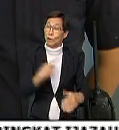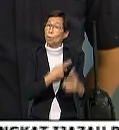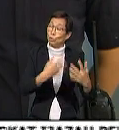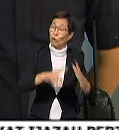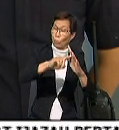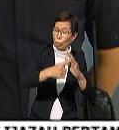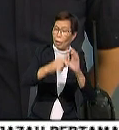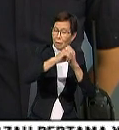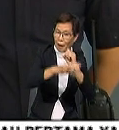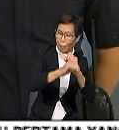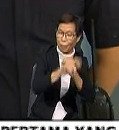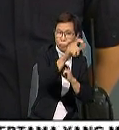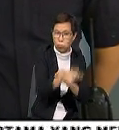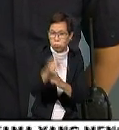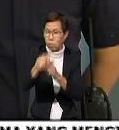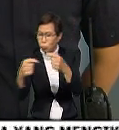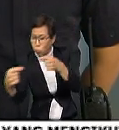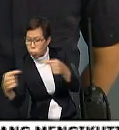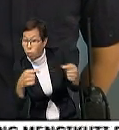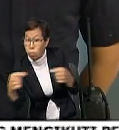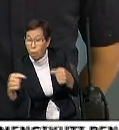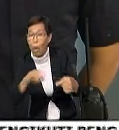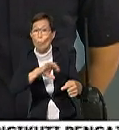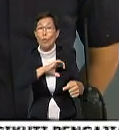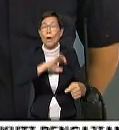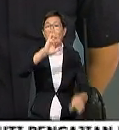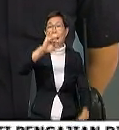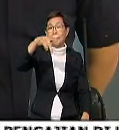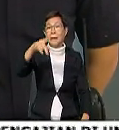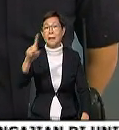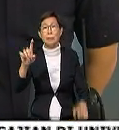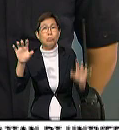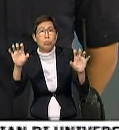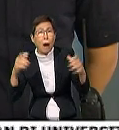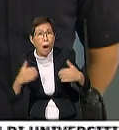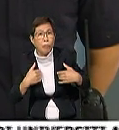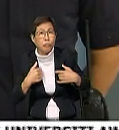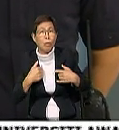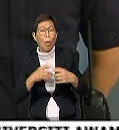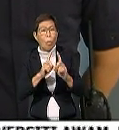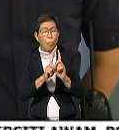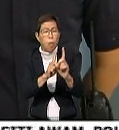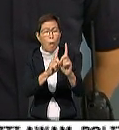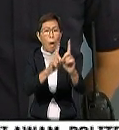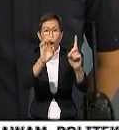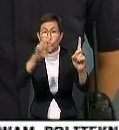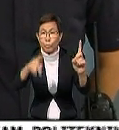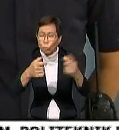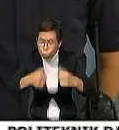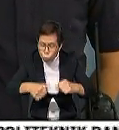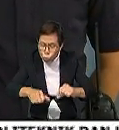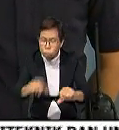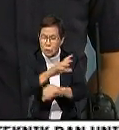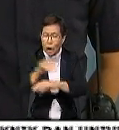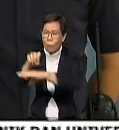bagi calon-calon yang bertanding. Pihak polis khususnya IPD Pontian, bagaimana ada pemantauan berterusan untuk ni dan juga nasihat